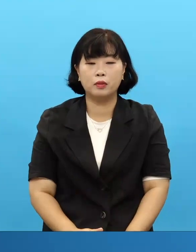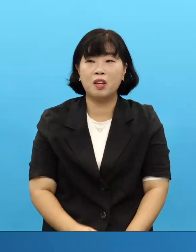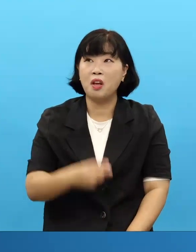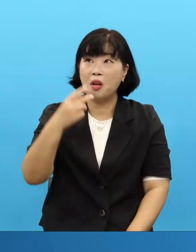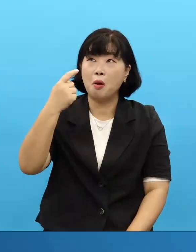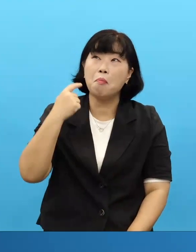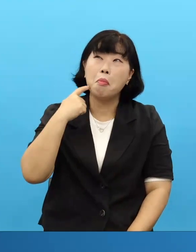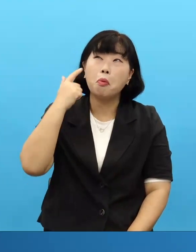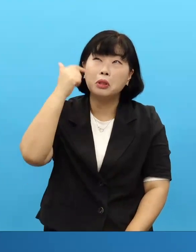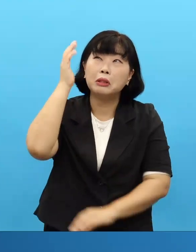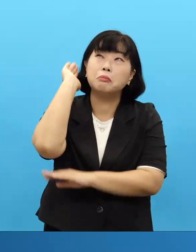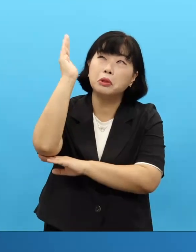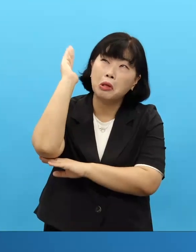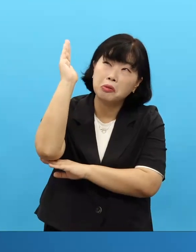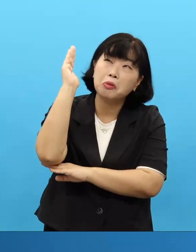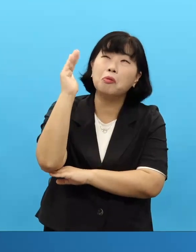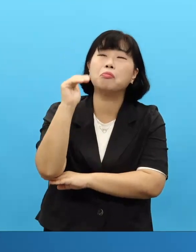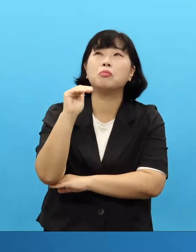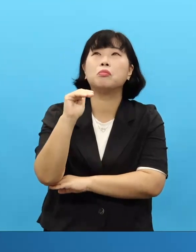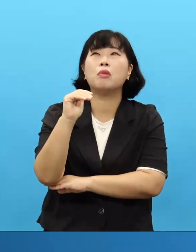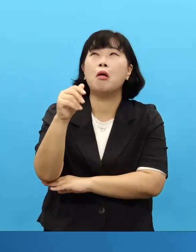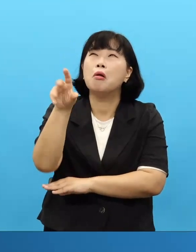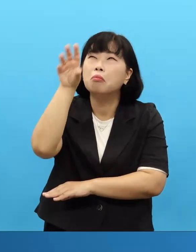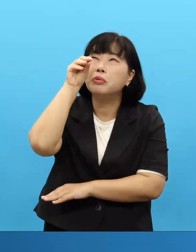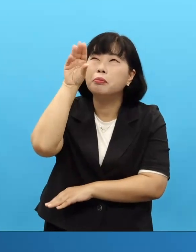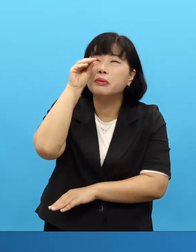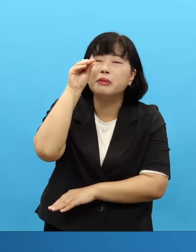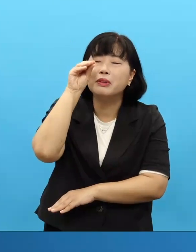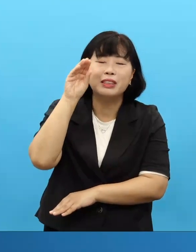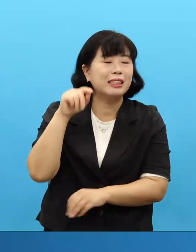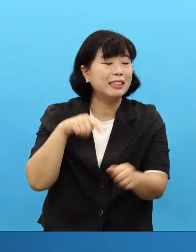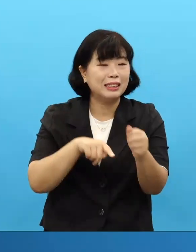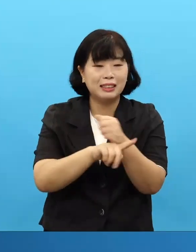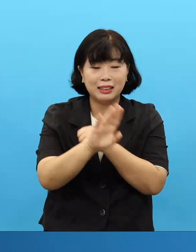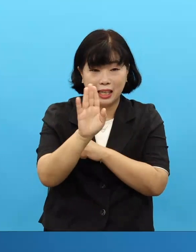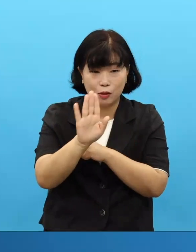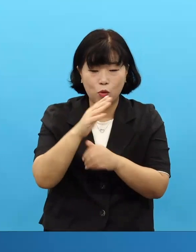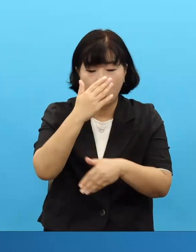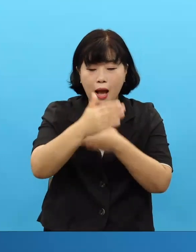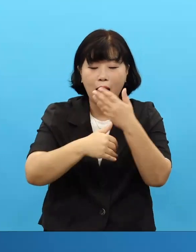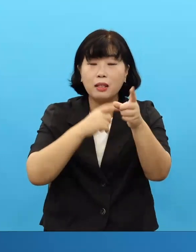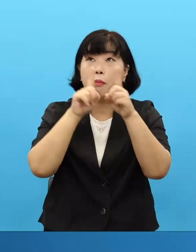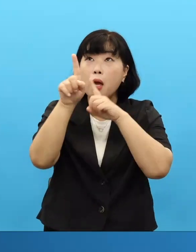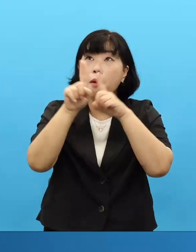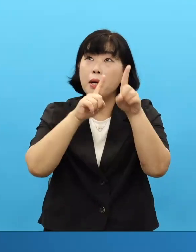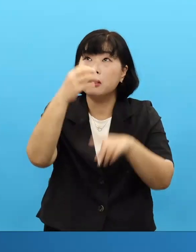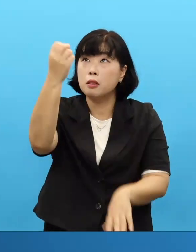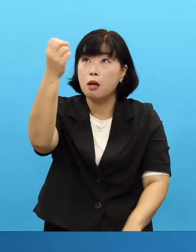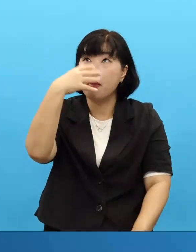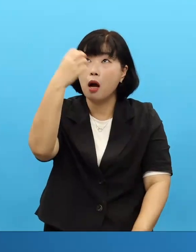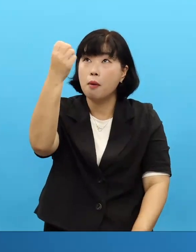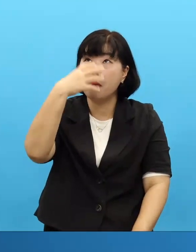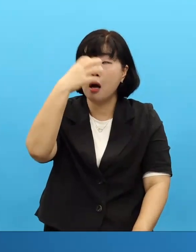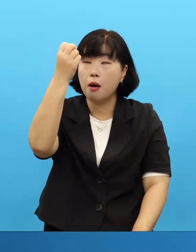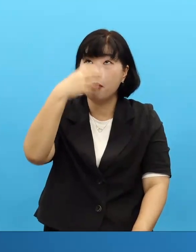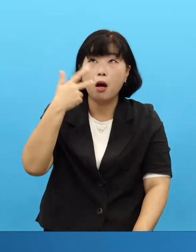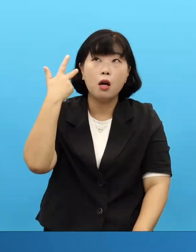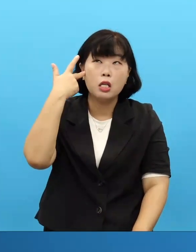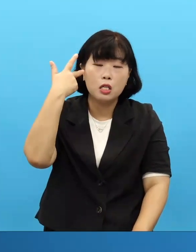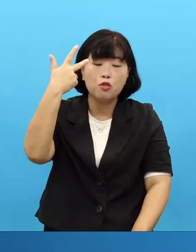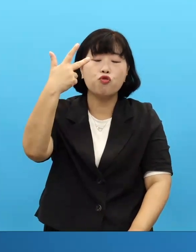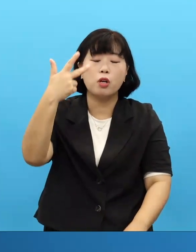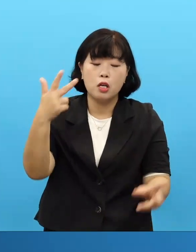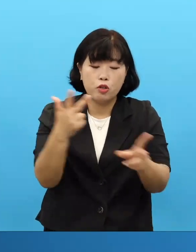아니에요. 하나님의 말씀의 흐름을 따라가는 That's what you must do. We're not here to listen to the sermon of the pastor. You must hear the stream of God's word.